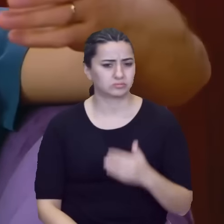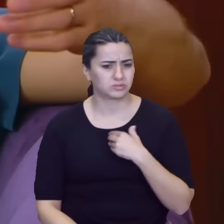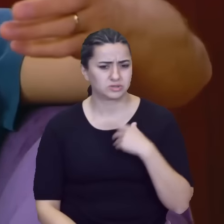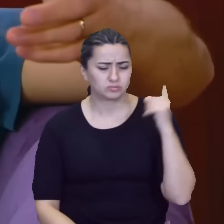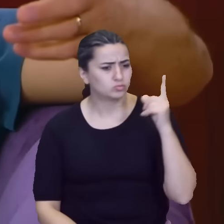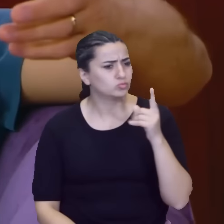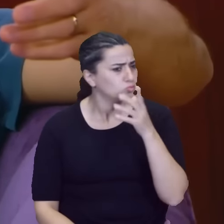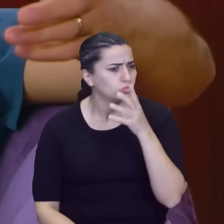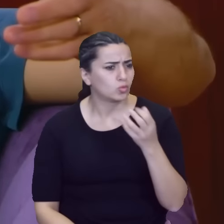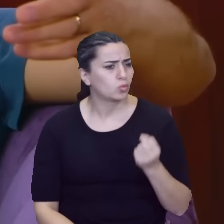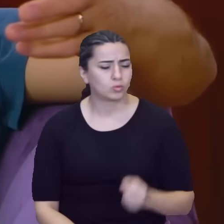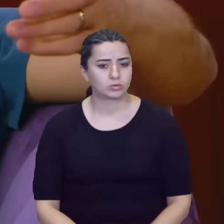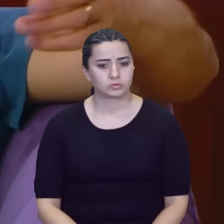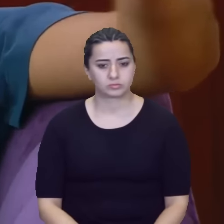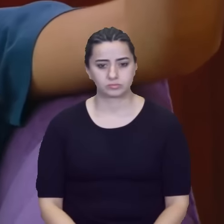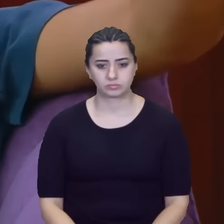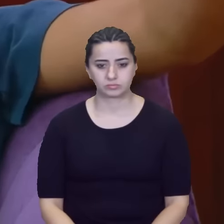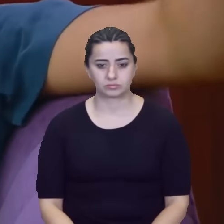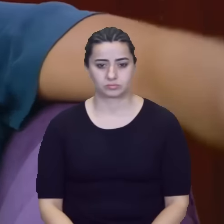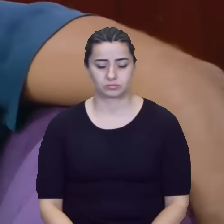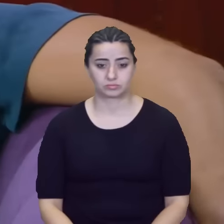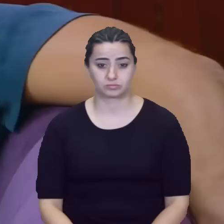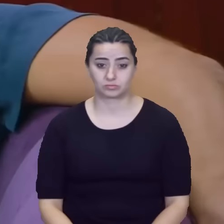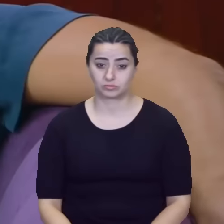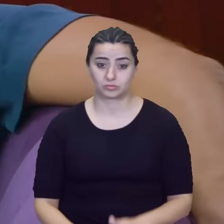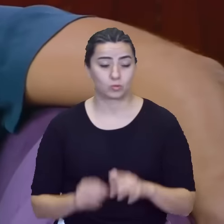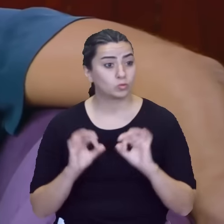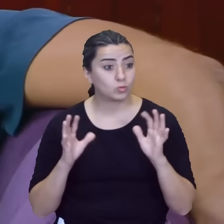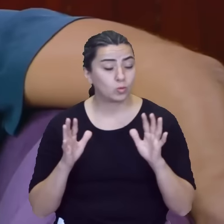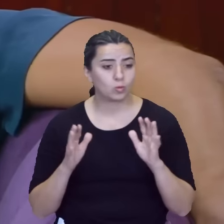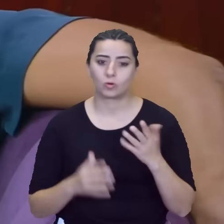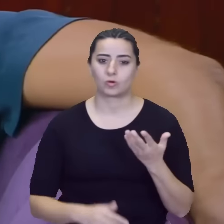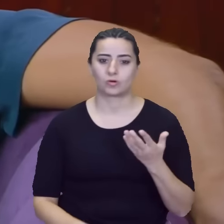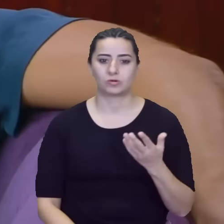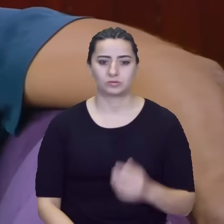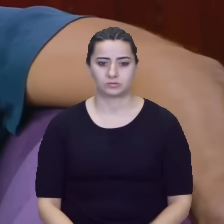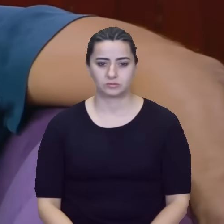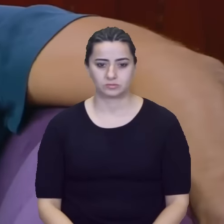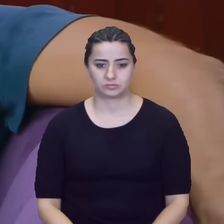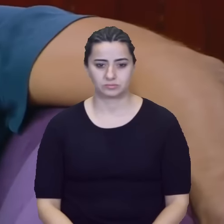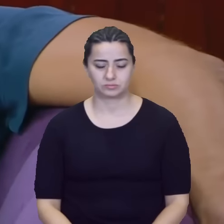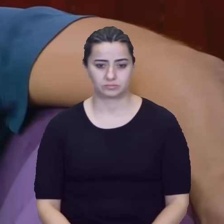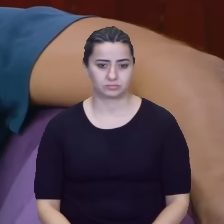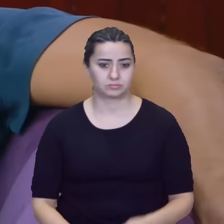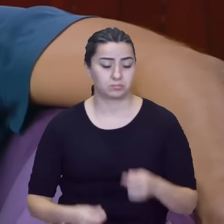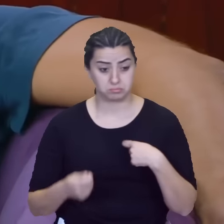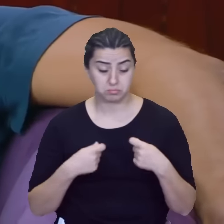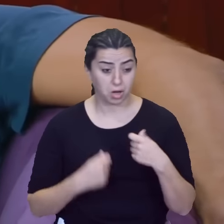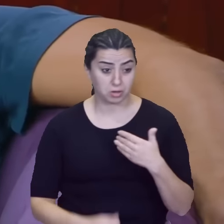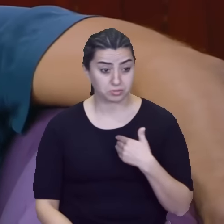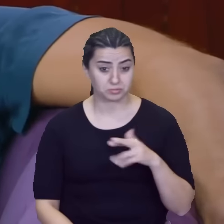Bizimkiler bu yayını nasıl alıyor acaba ya? Selim İsmail var bu akşam ya. Yapma ya. Bakkal kimim